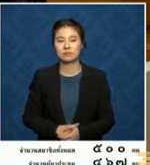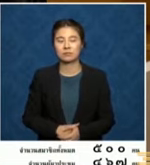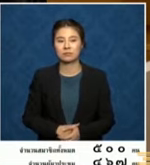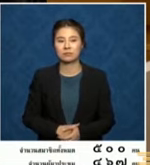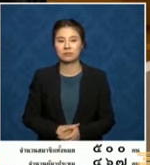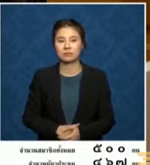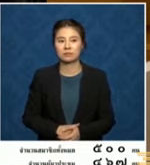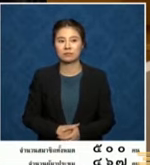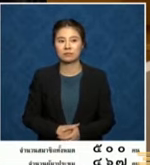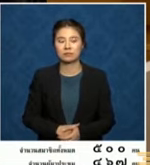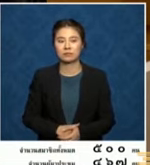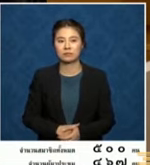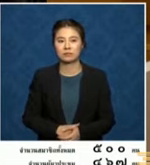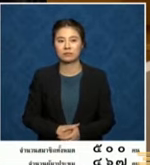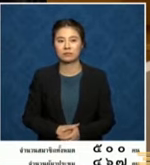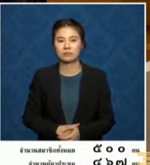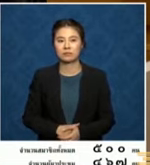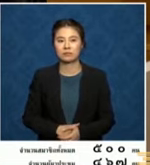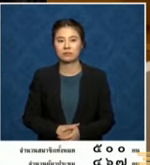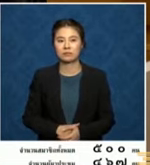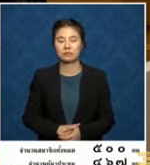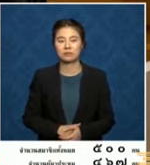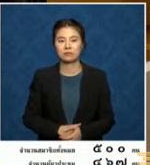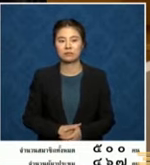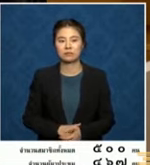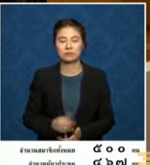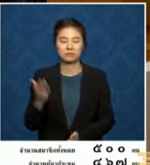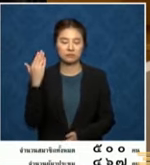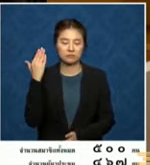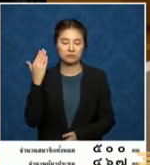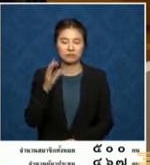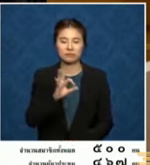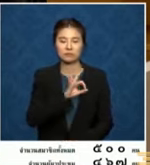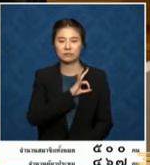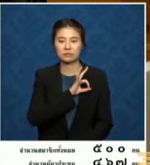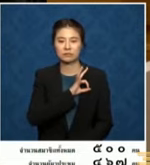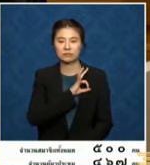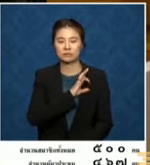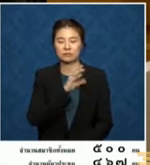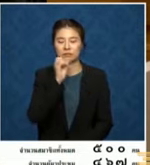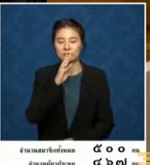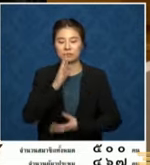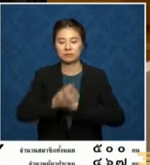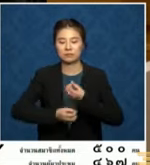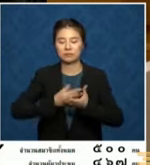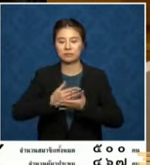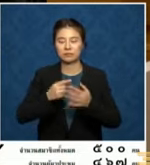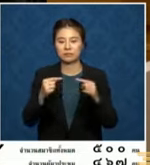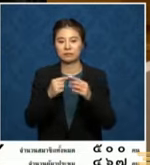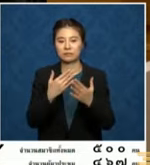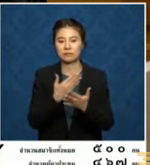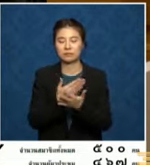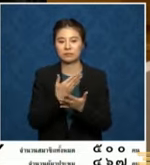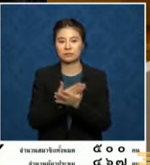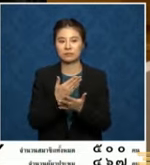ครู่สมาชิกก็อภิปรายขึ้นภ